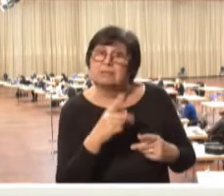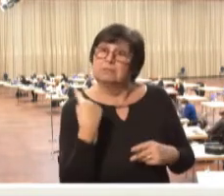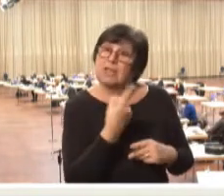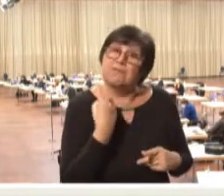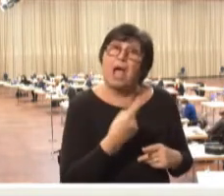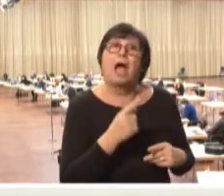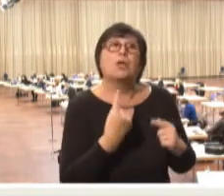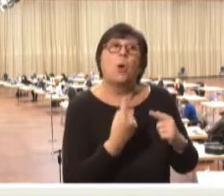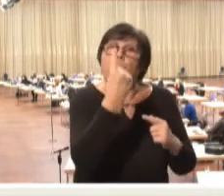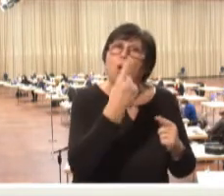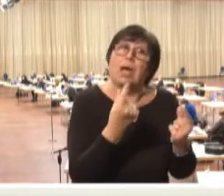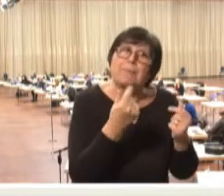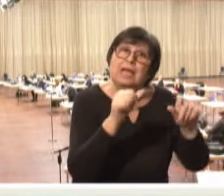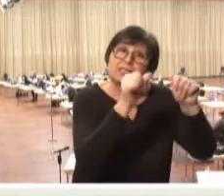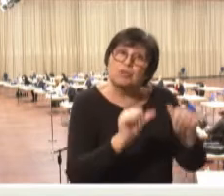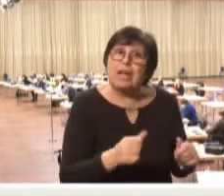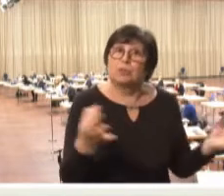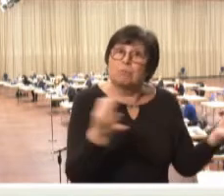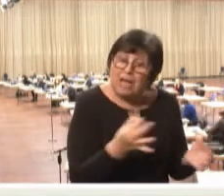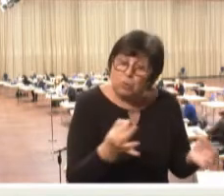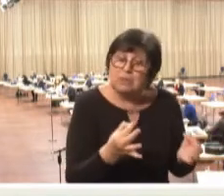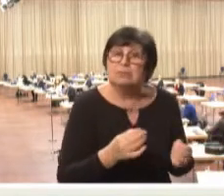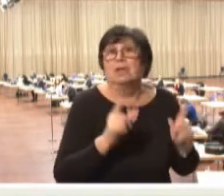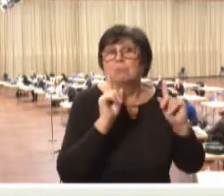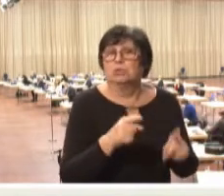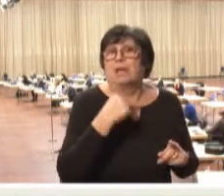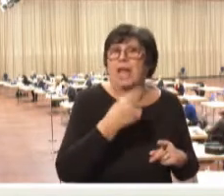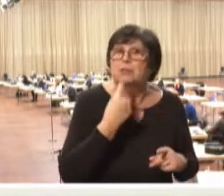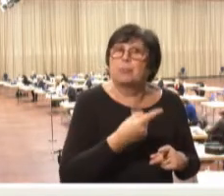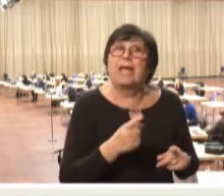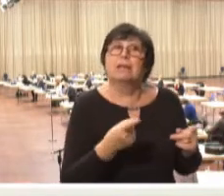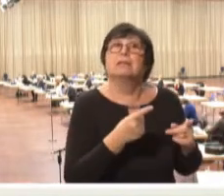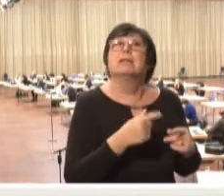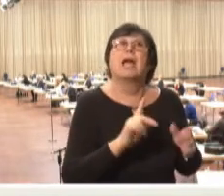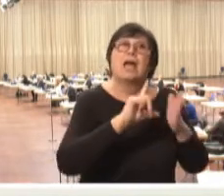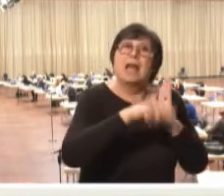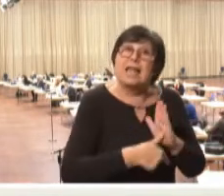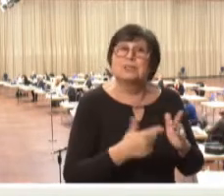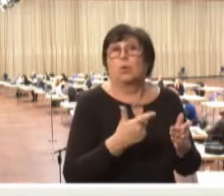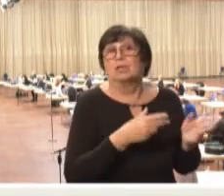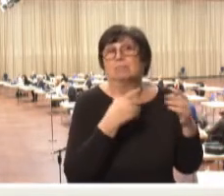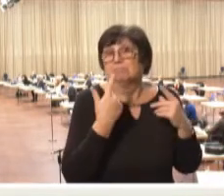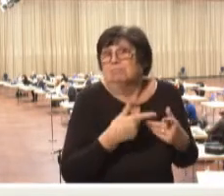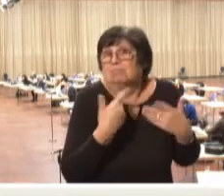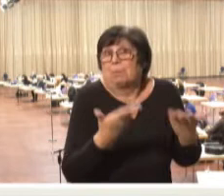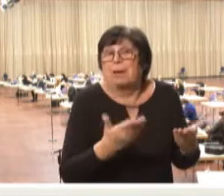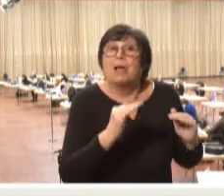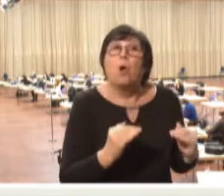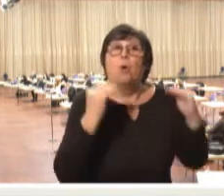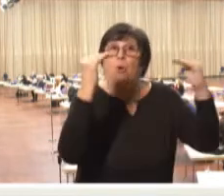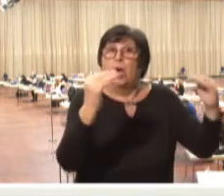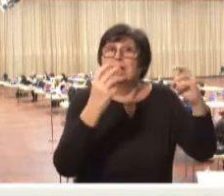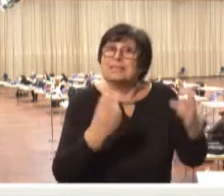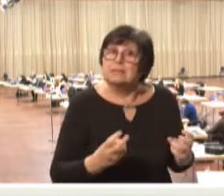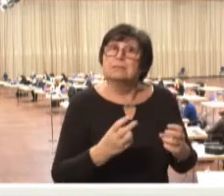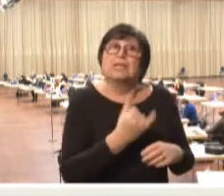eine höhere Preisgestaltung brauchen, dann muss man bei den entsprechenden Transferleistungen ansetzen und die höher setzen, damit